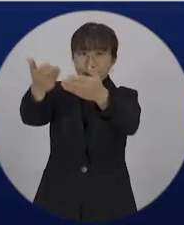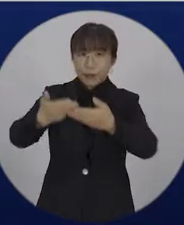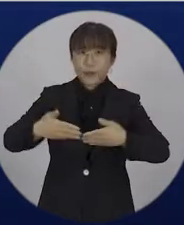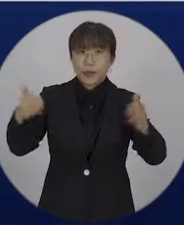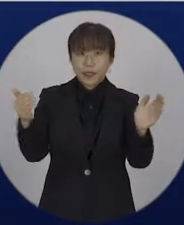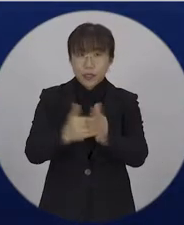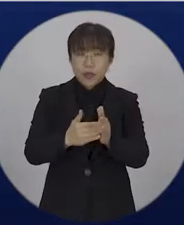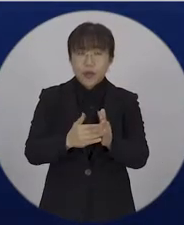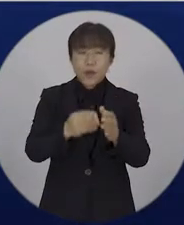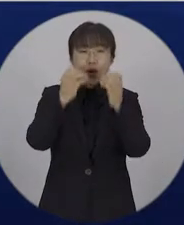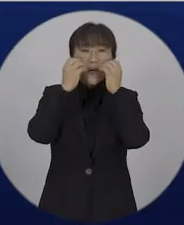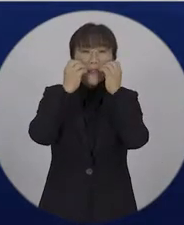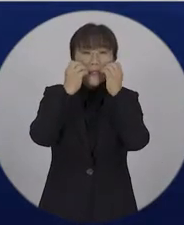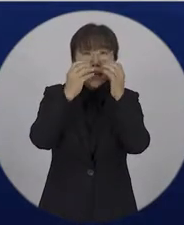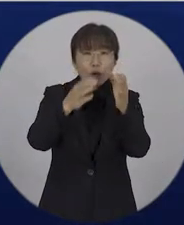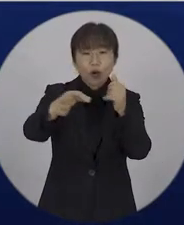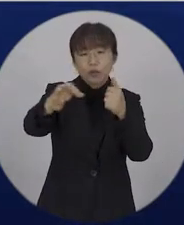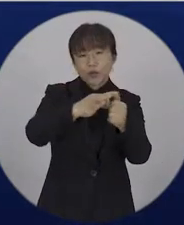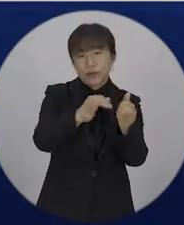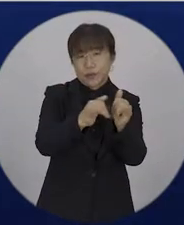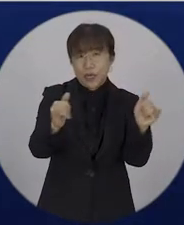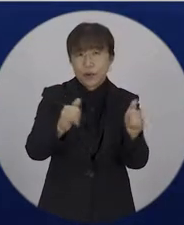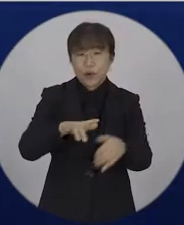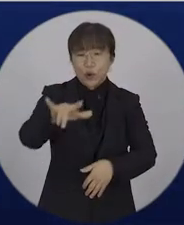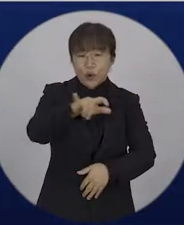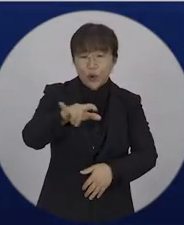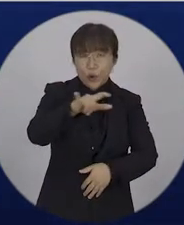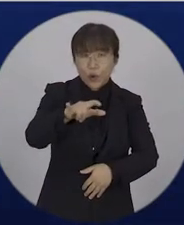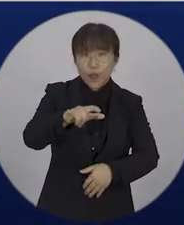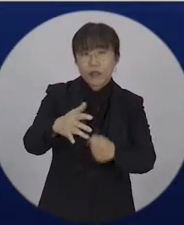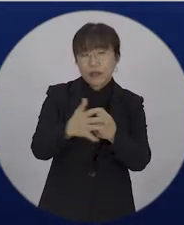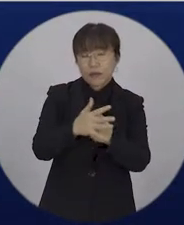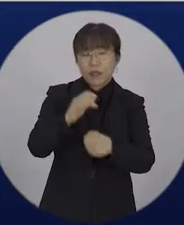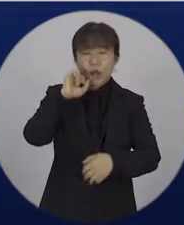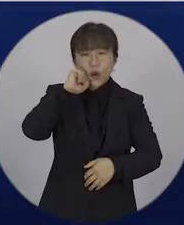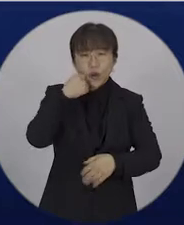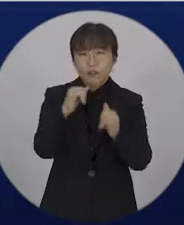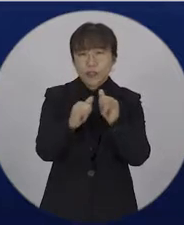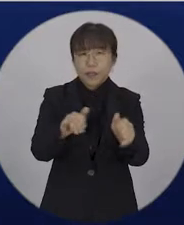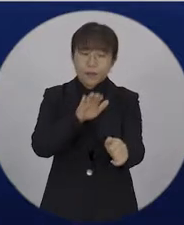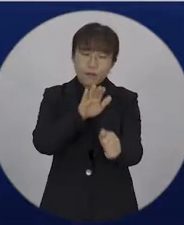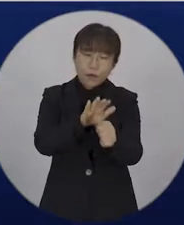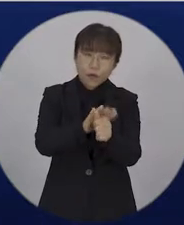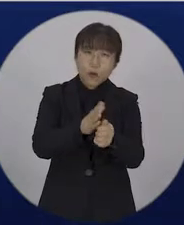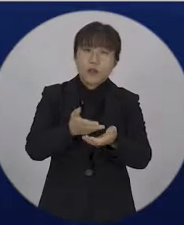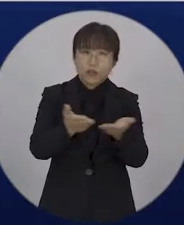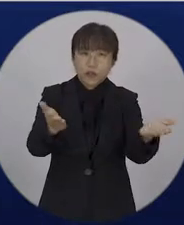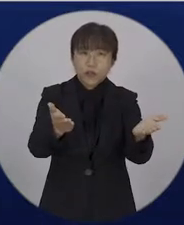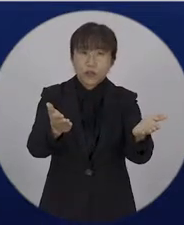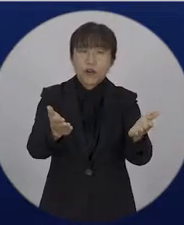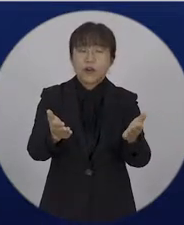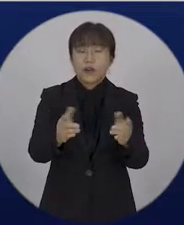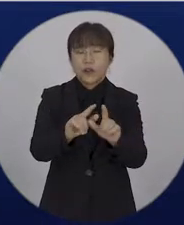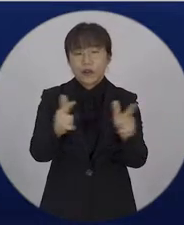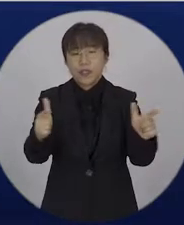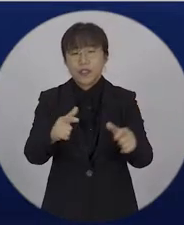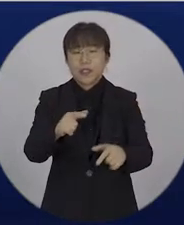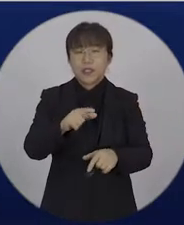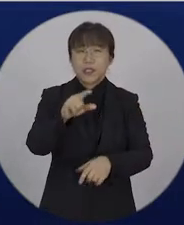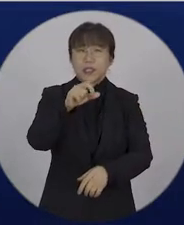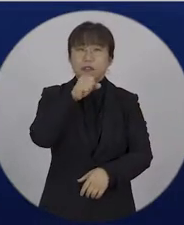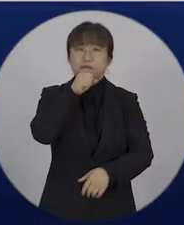운영 신규 수급자 발굴 코로나 일고 대응 1시적 생계지원 등을 적극 추진한 점이 높은 평가를